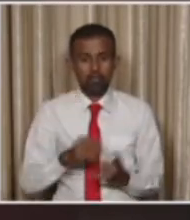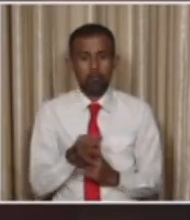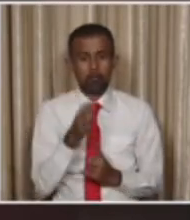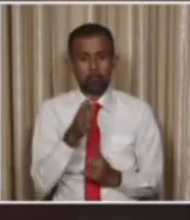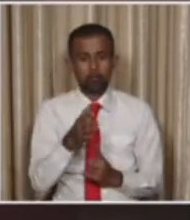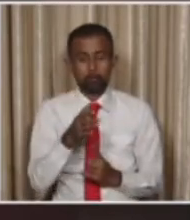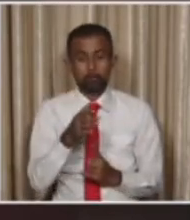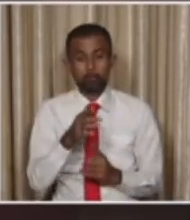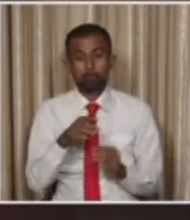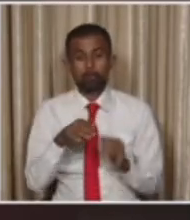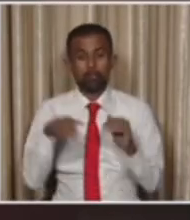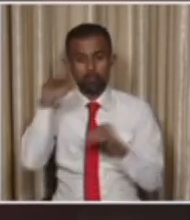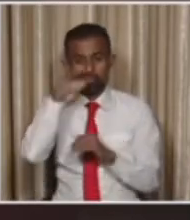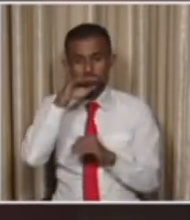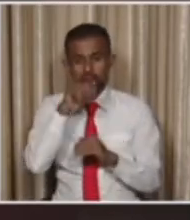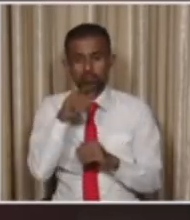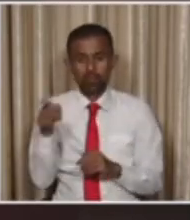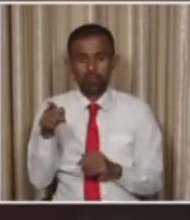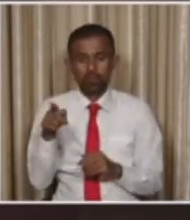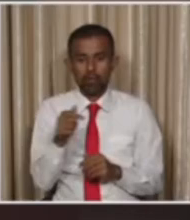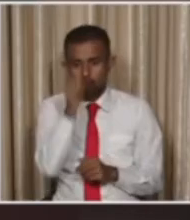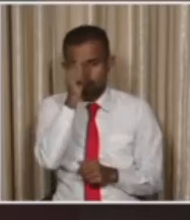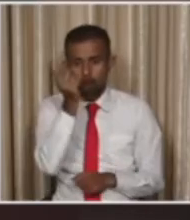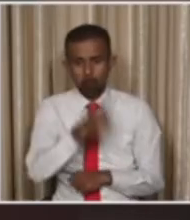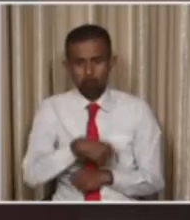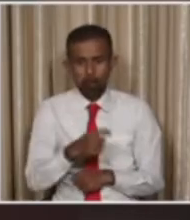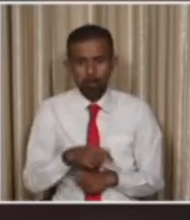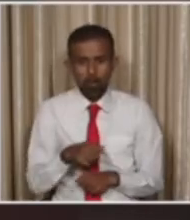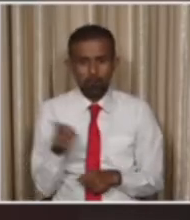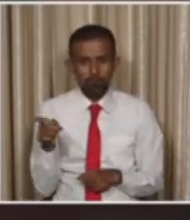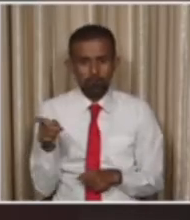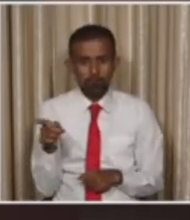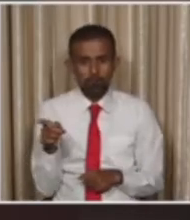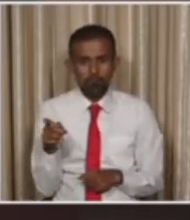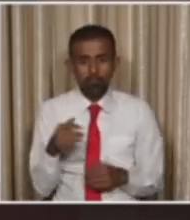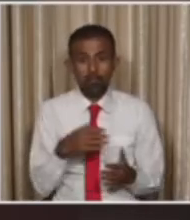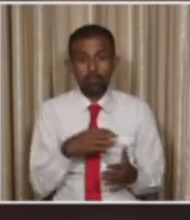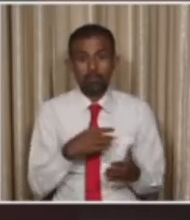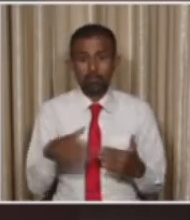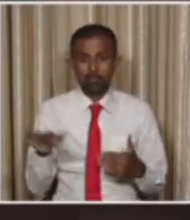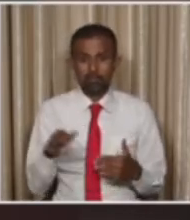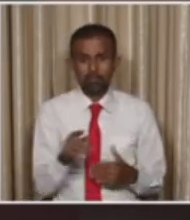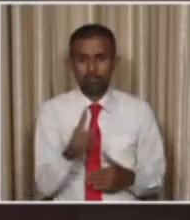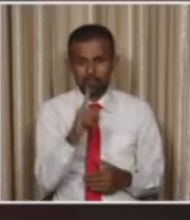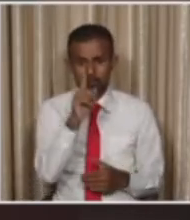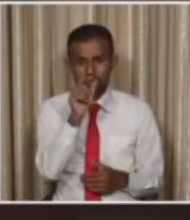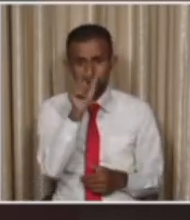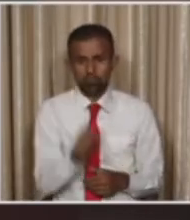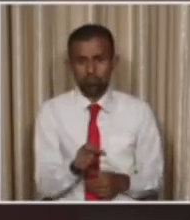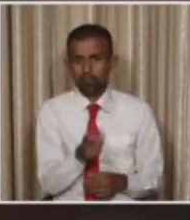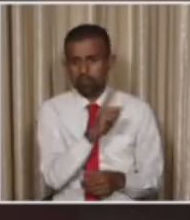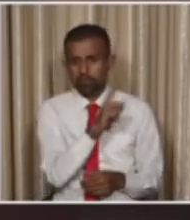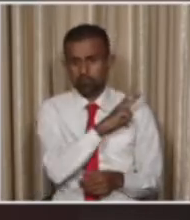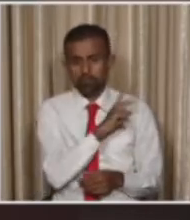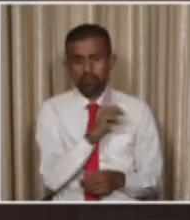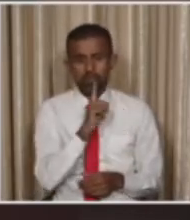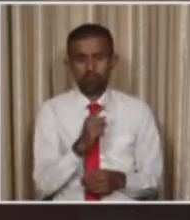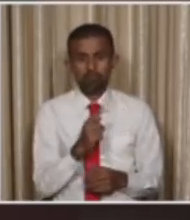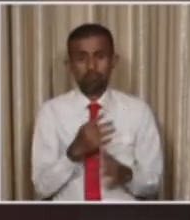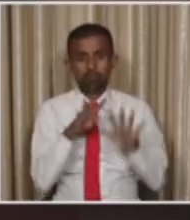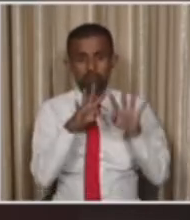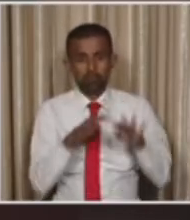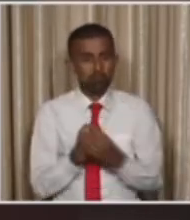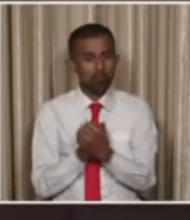වඩා ඉස්සරහින් ඉන්නේ. ඒගොල්ලෝ එක එක කුමන්ත්‍රණ කරනවලු. ඒ එළියට දාපු එක ඇමතිවරේ ඊයේ පෙරේදා ගිහිල්ලා දිනවා රිමාන්ඩ්